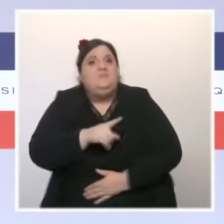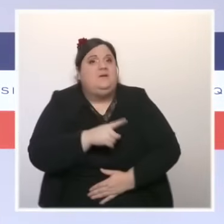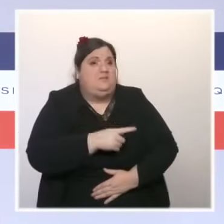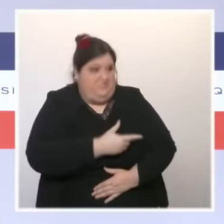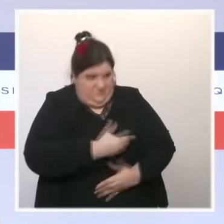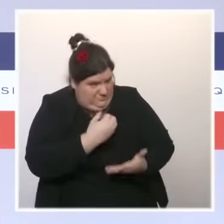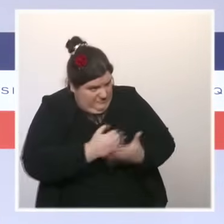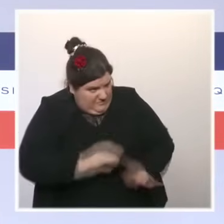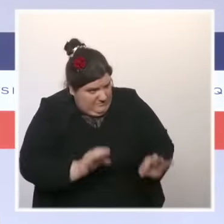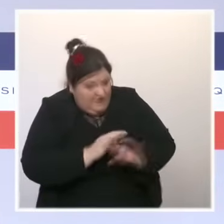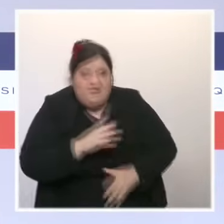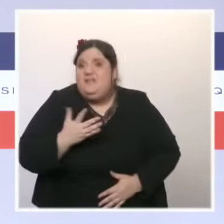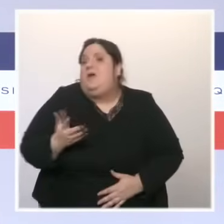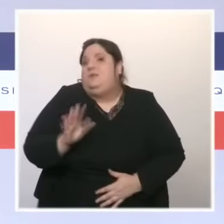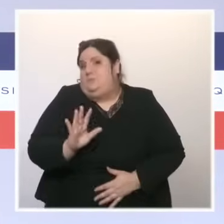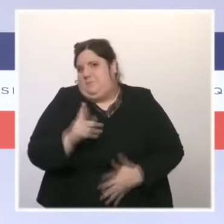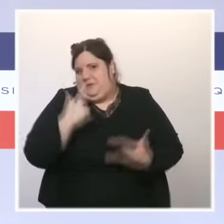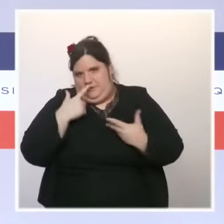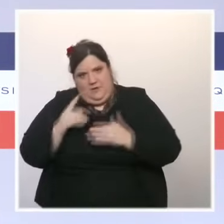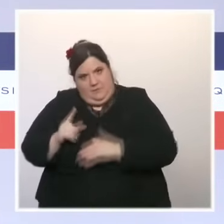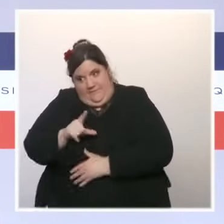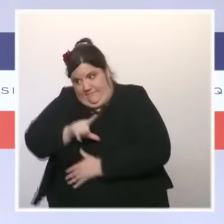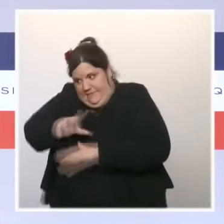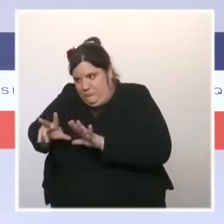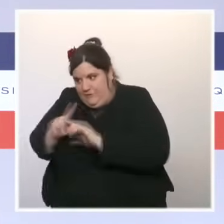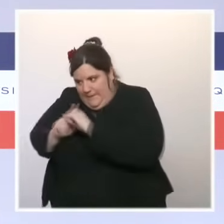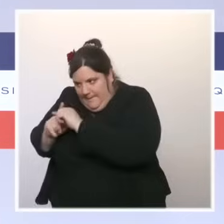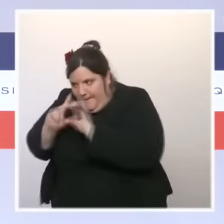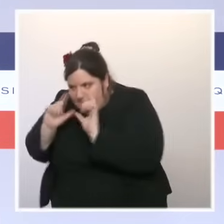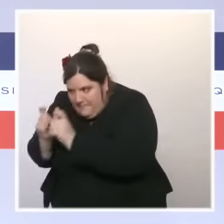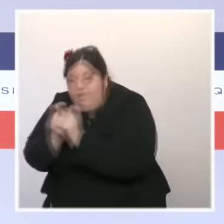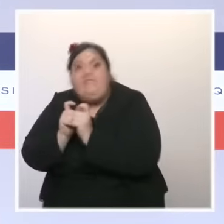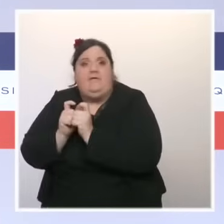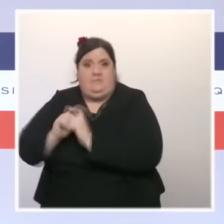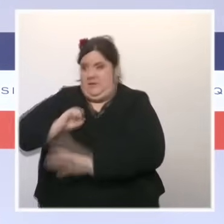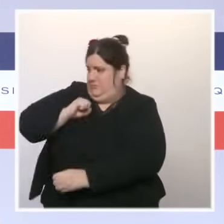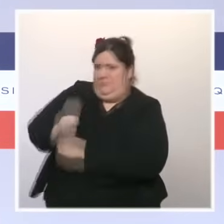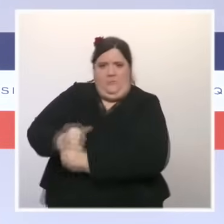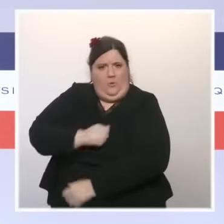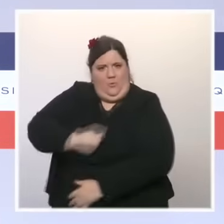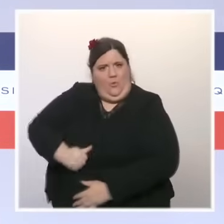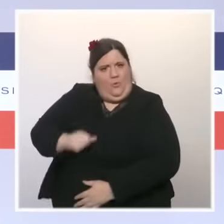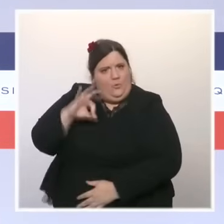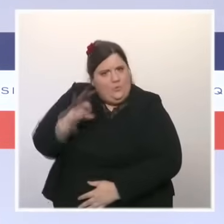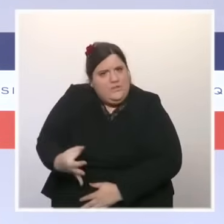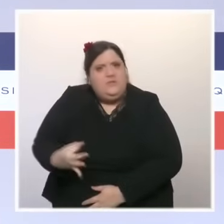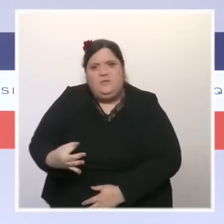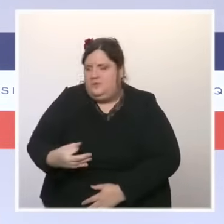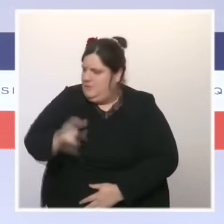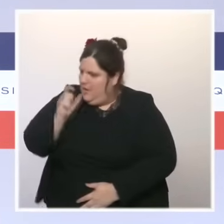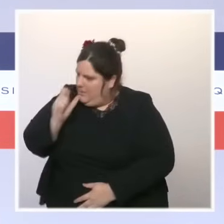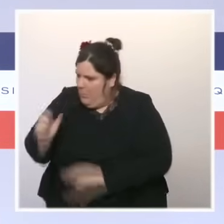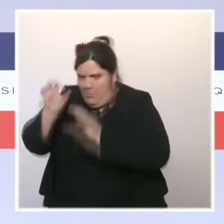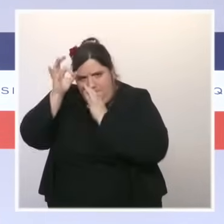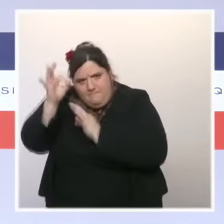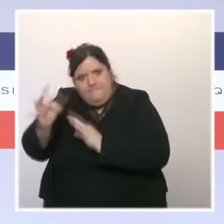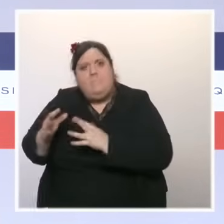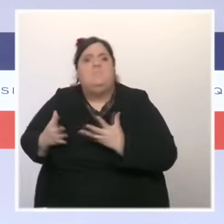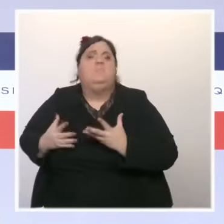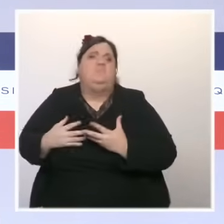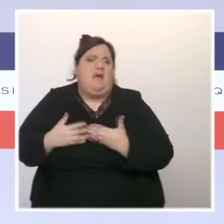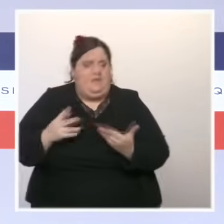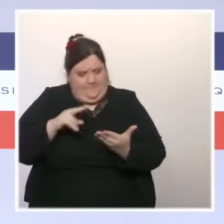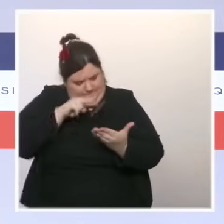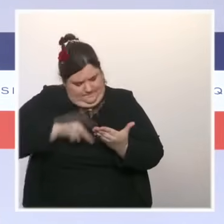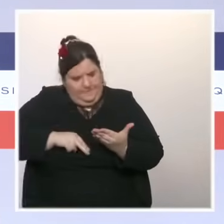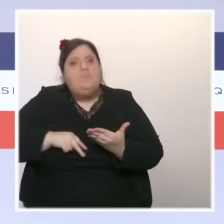C'est que déjà sur les 28 identifiés, il y a eu une sanction extrêmement forte et ferme, avec une terminologie appréciée. C'est celle, je vous